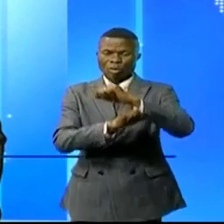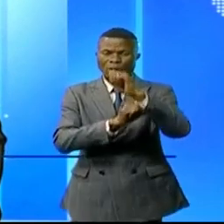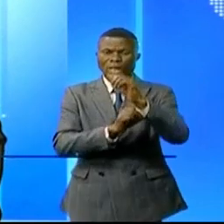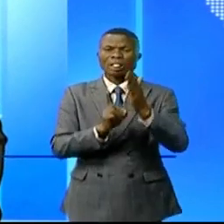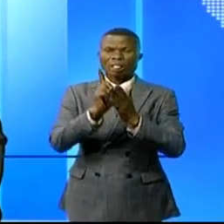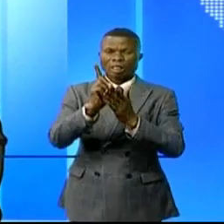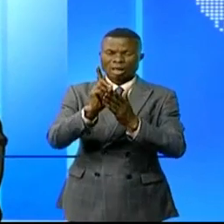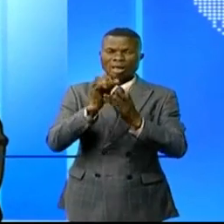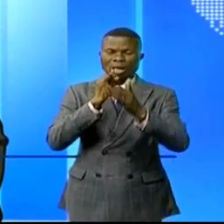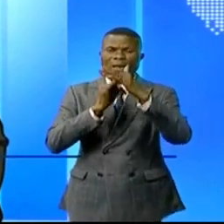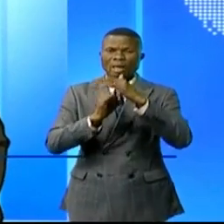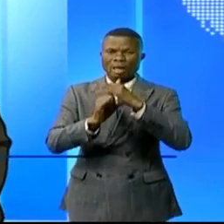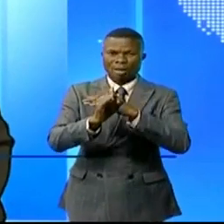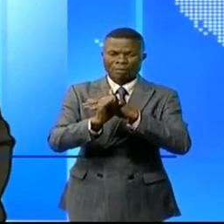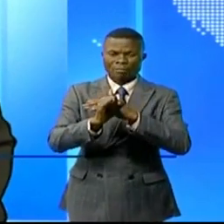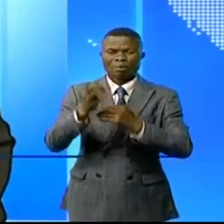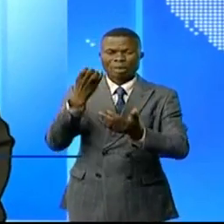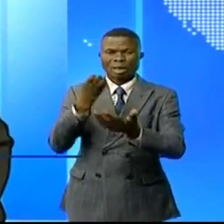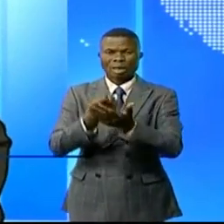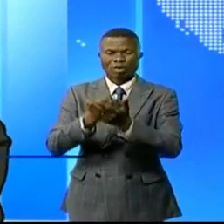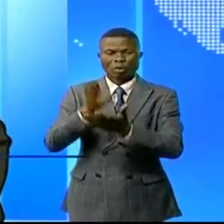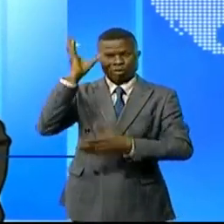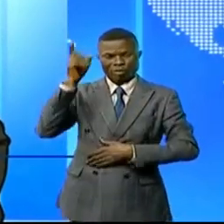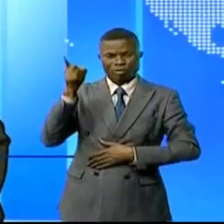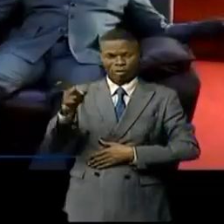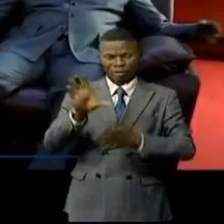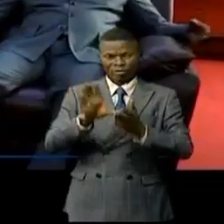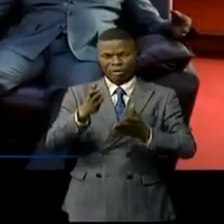développement intégré de l'économie rurale. Regardez.